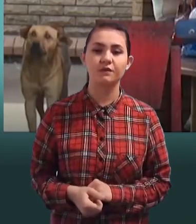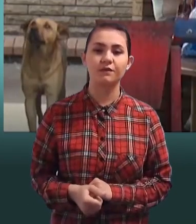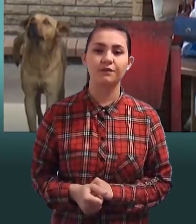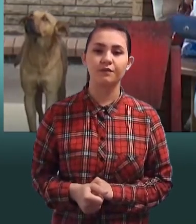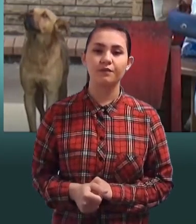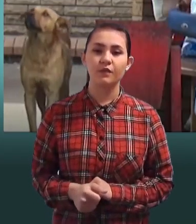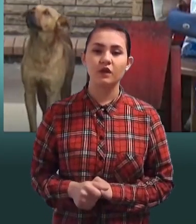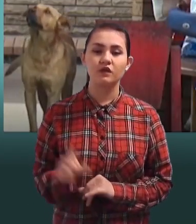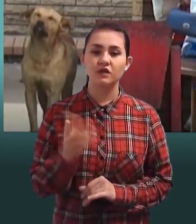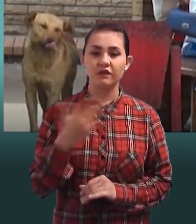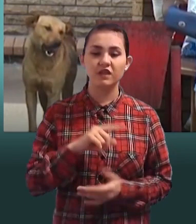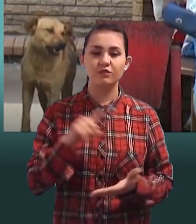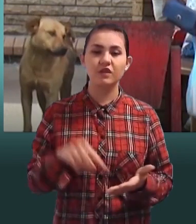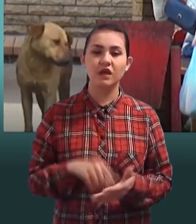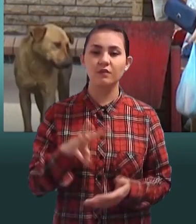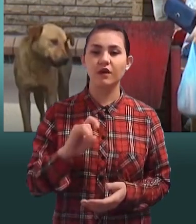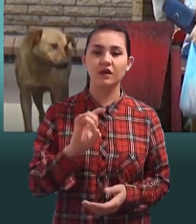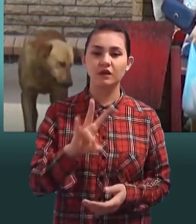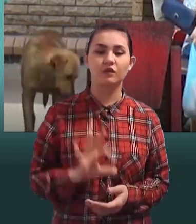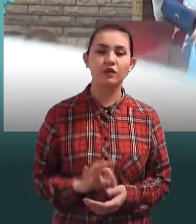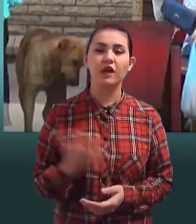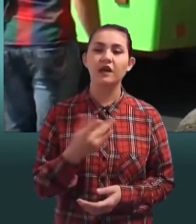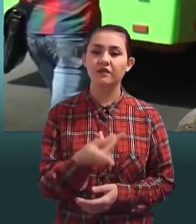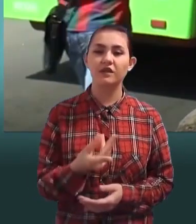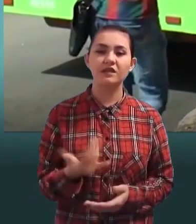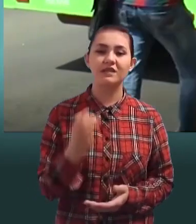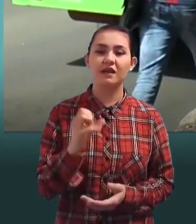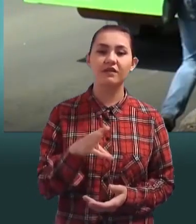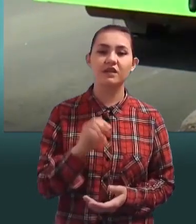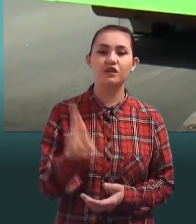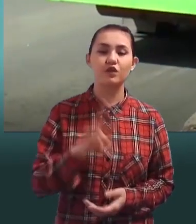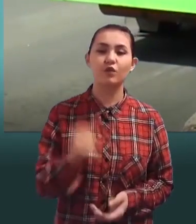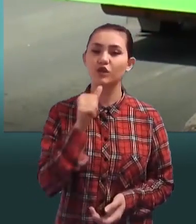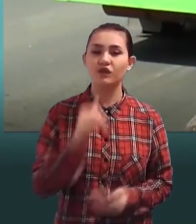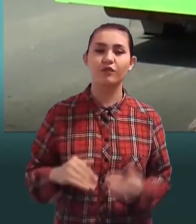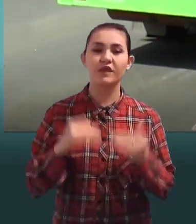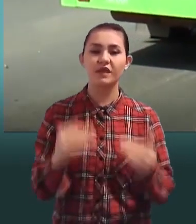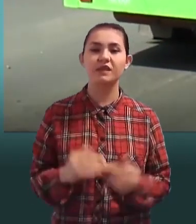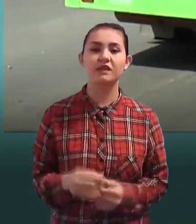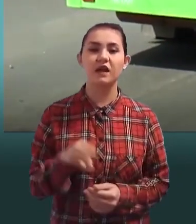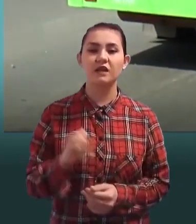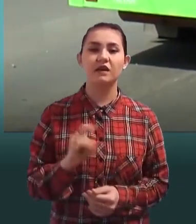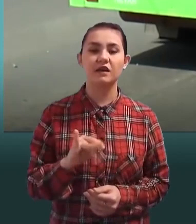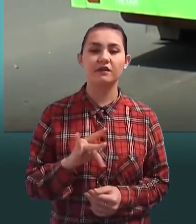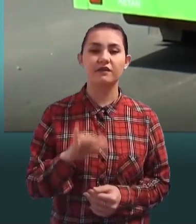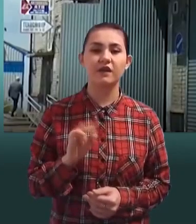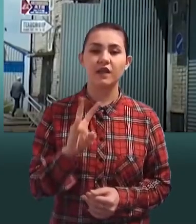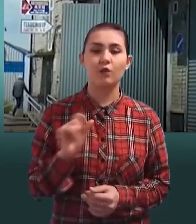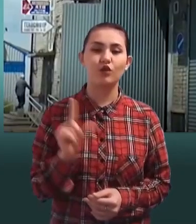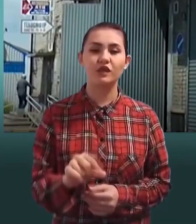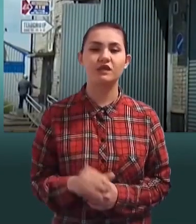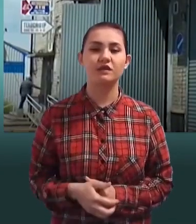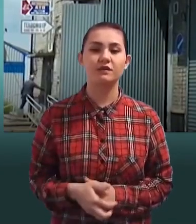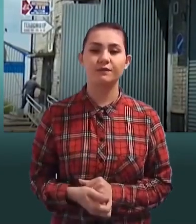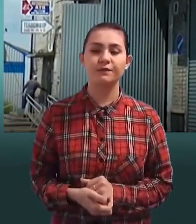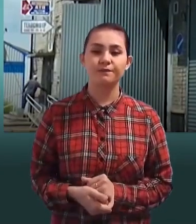Що ж, давайте спитаємо пані Марину. Пані Марино, як ви ставитесь до можливого підняття тарифу на проїзд?